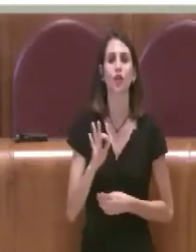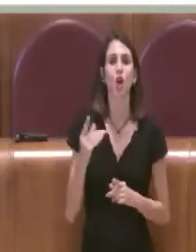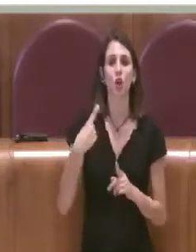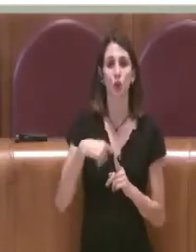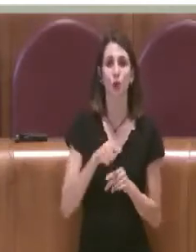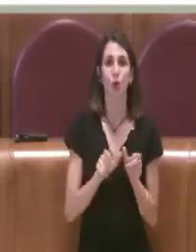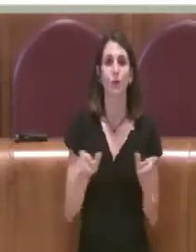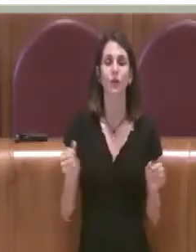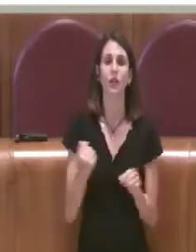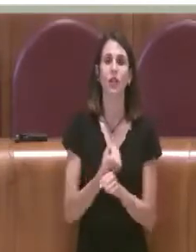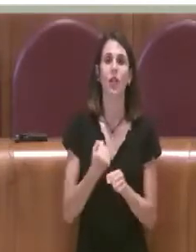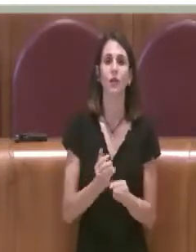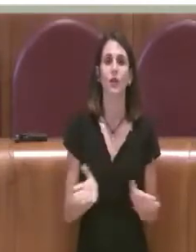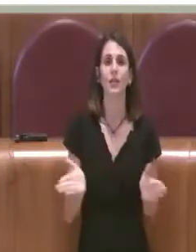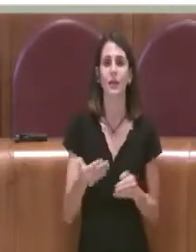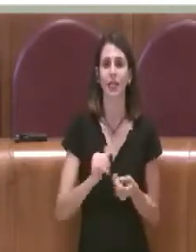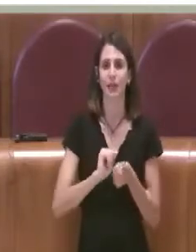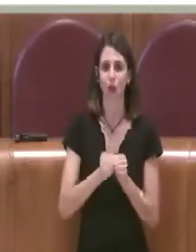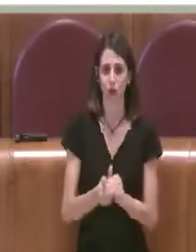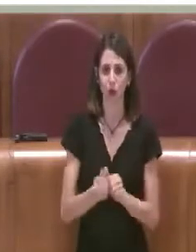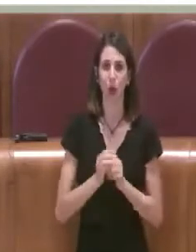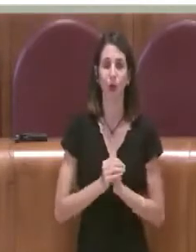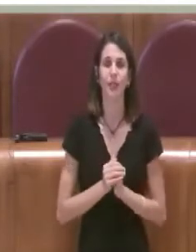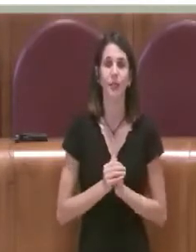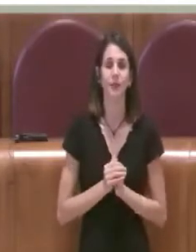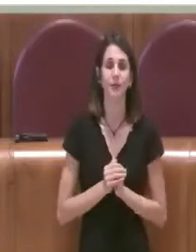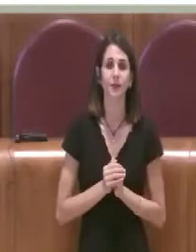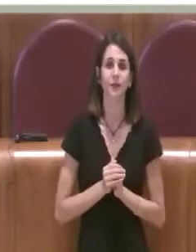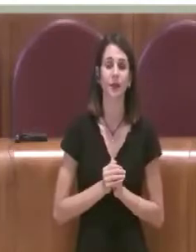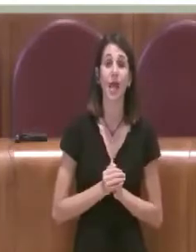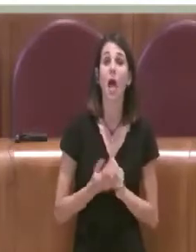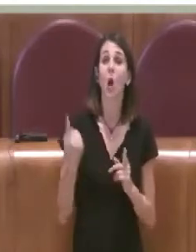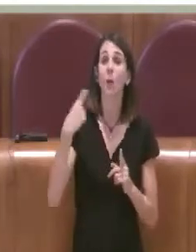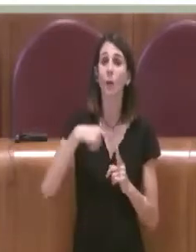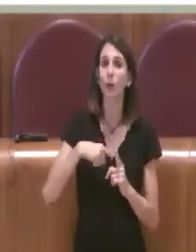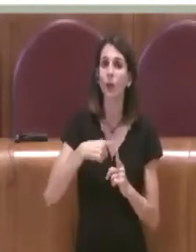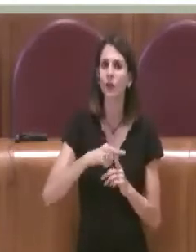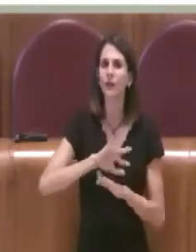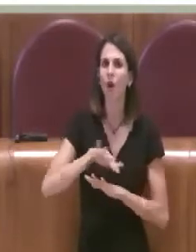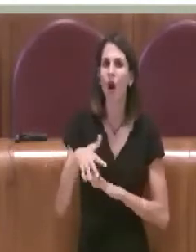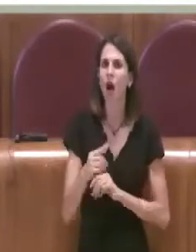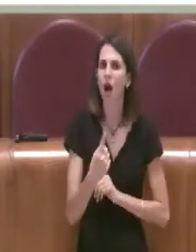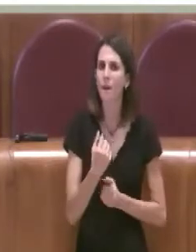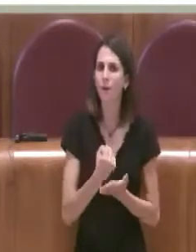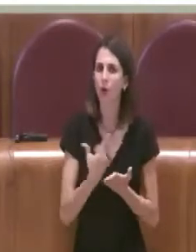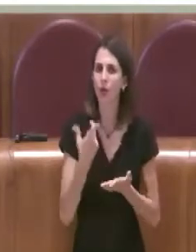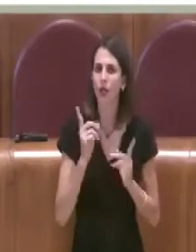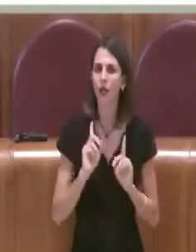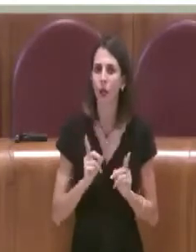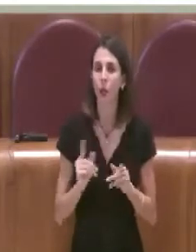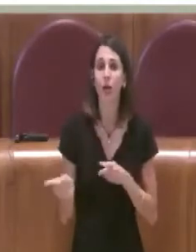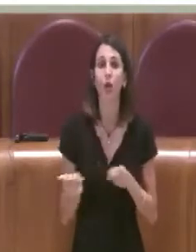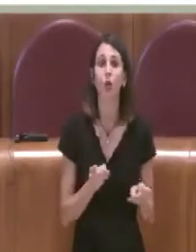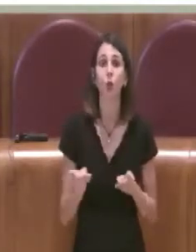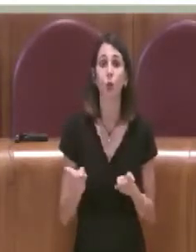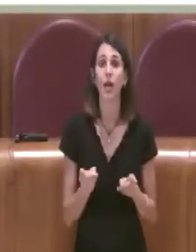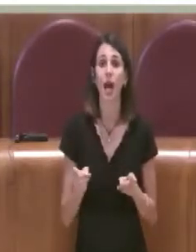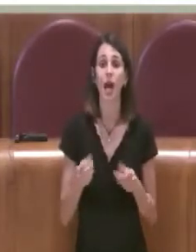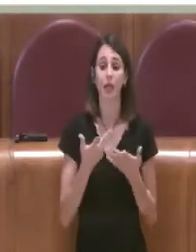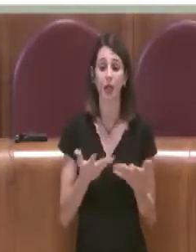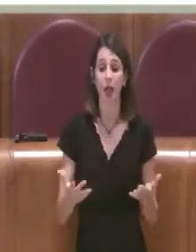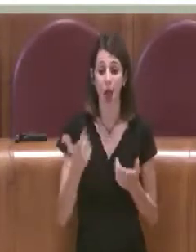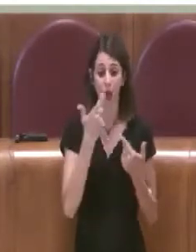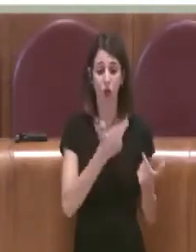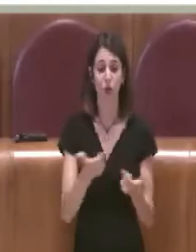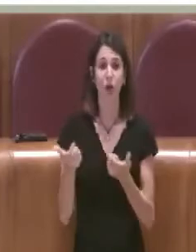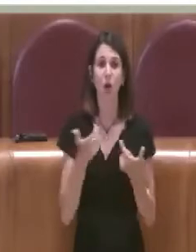E cosa ancora maggiore, ancora più positiva a mio avviso, durante il sopralluogo hanno